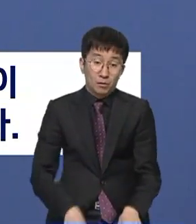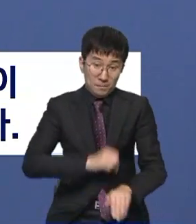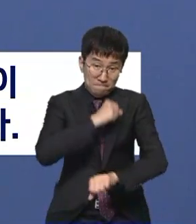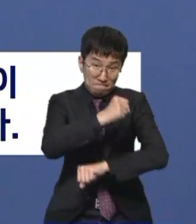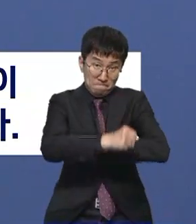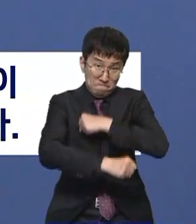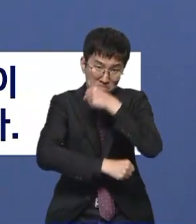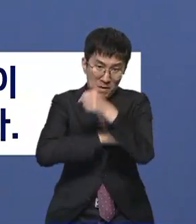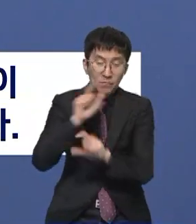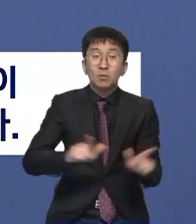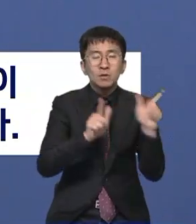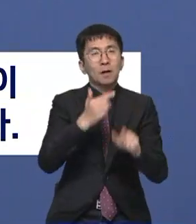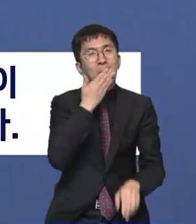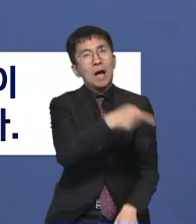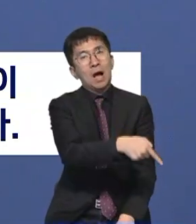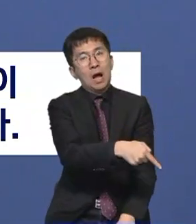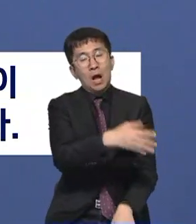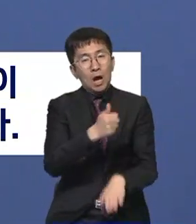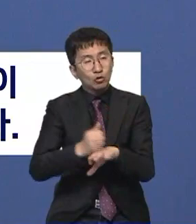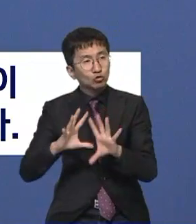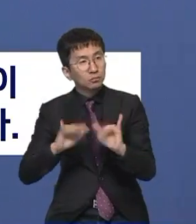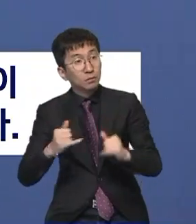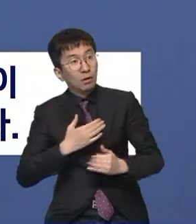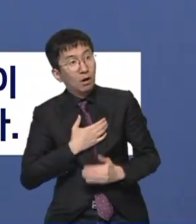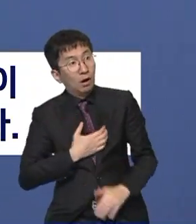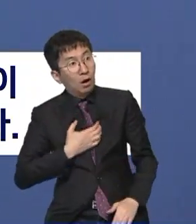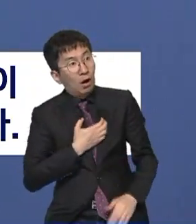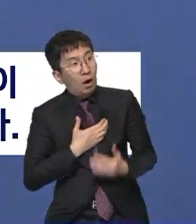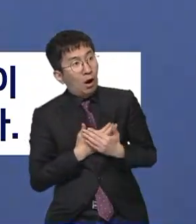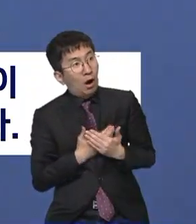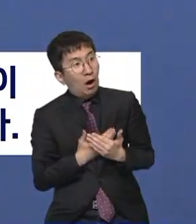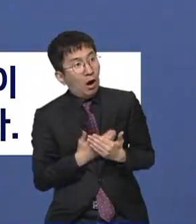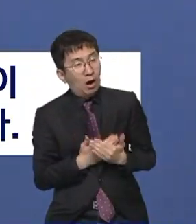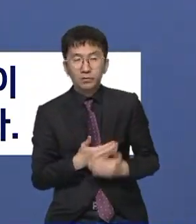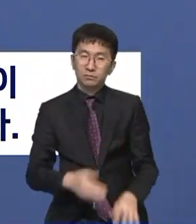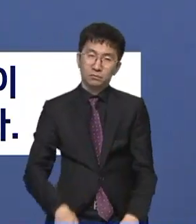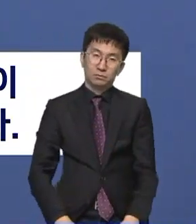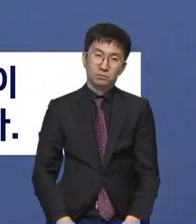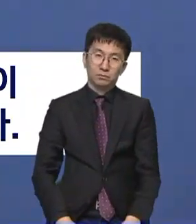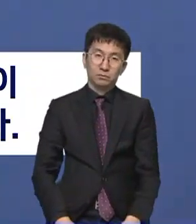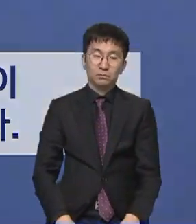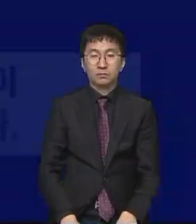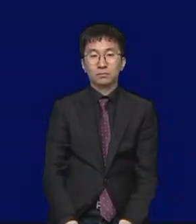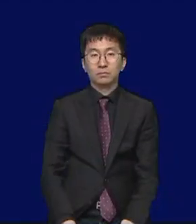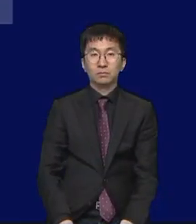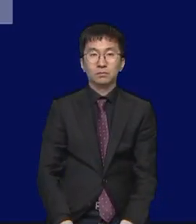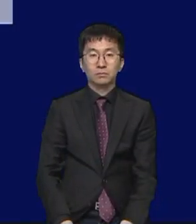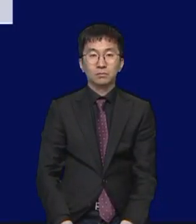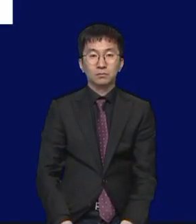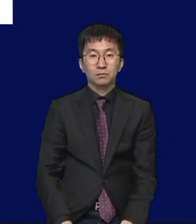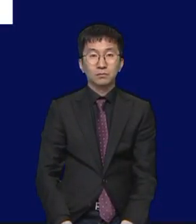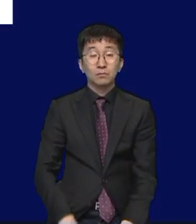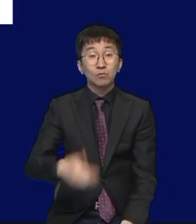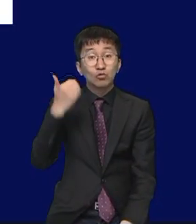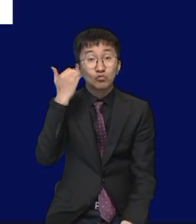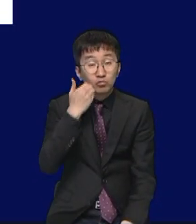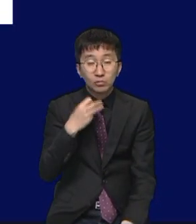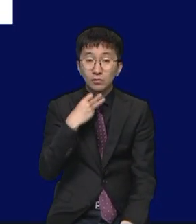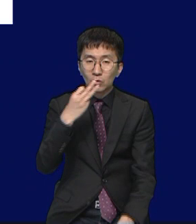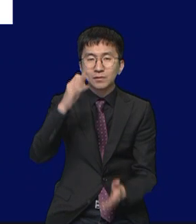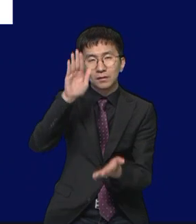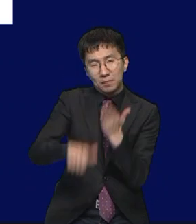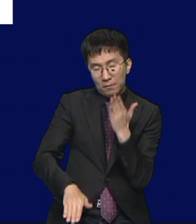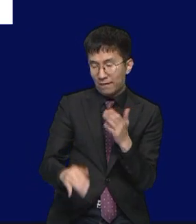어떻게 거주할지는 국민의 일상적 안전과 직결되는 문제입니다. 대상은 13살 미만